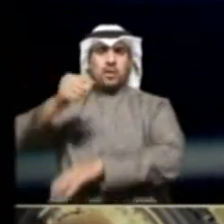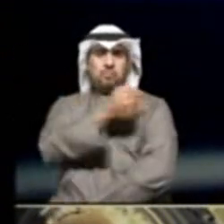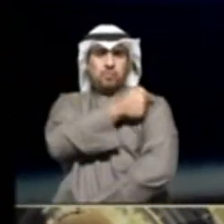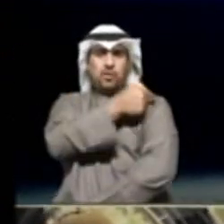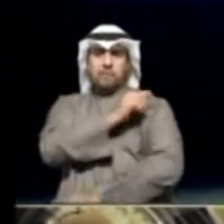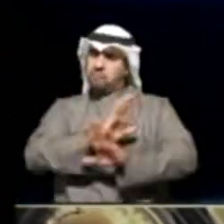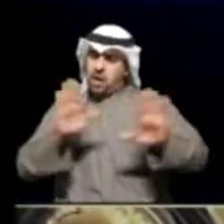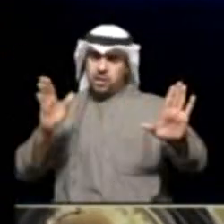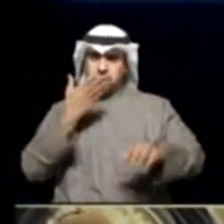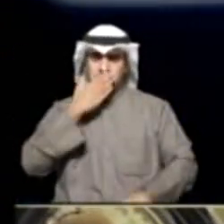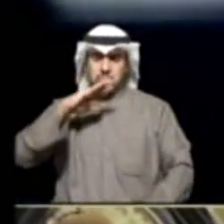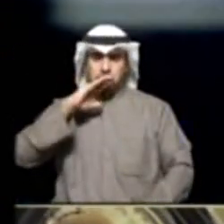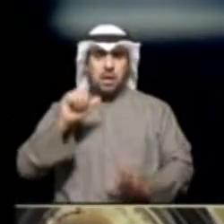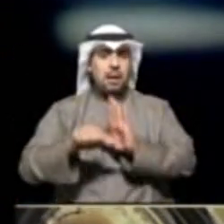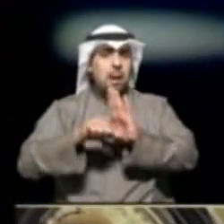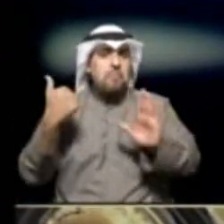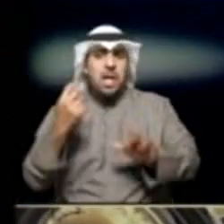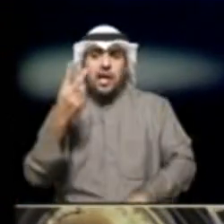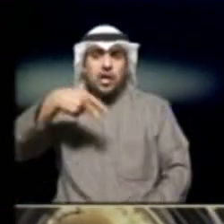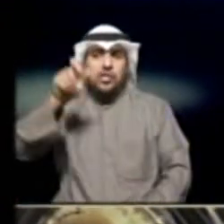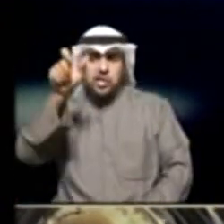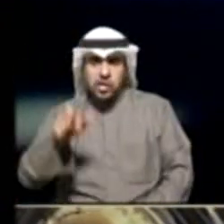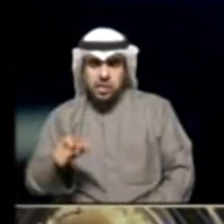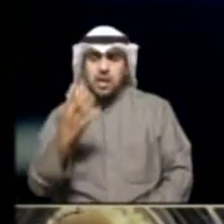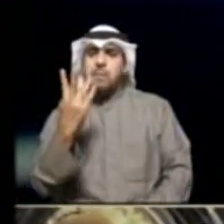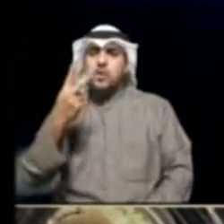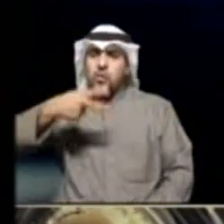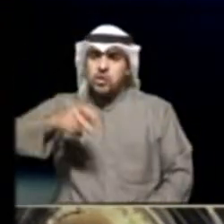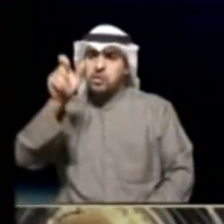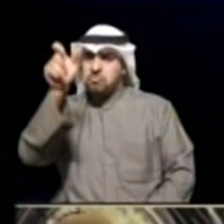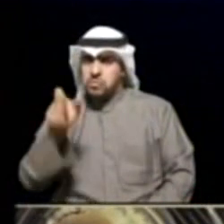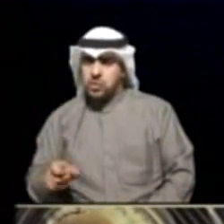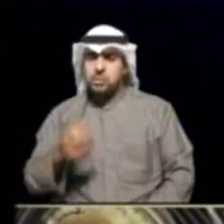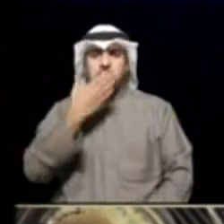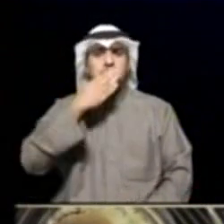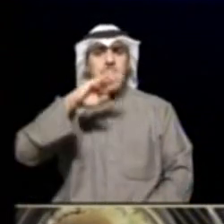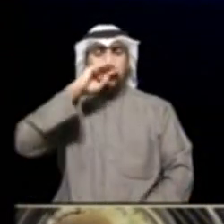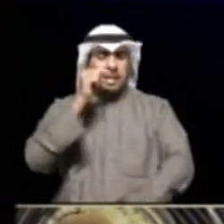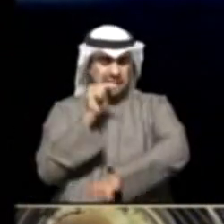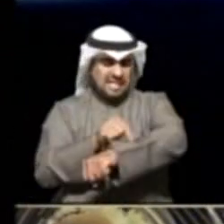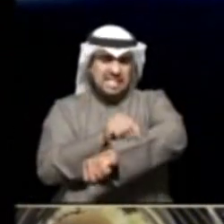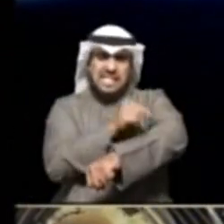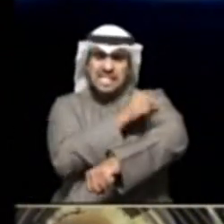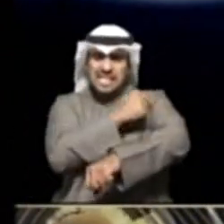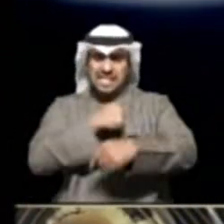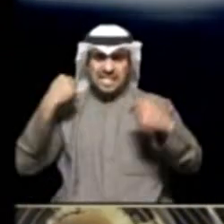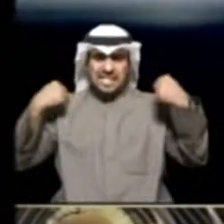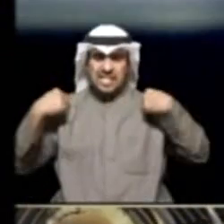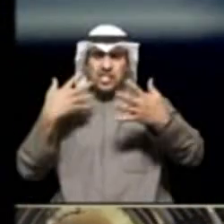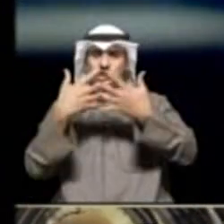نقدر نقول بصوره مبدئيه من ال 20 الى 25 حاله، ولكن حالاتهم كلها ما فيها حالات خطره تستدعي